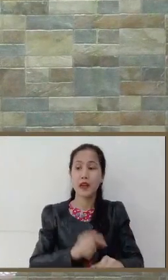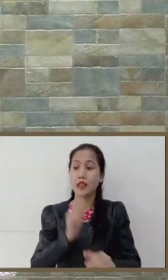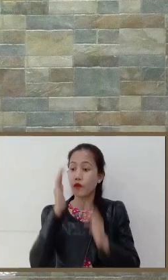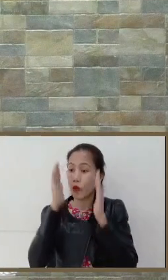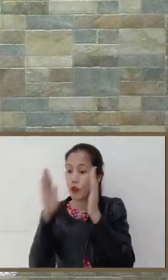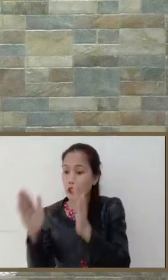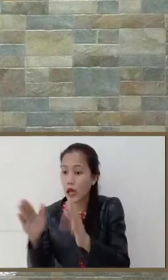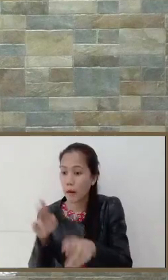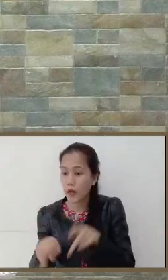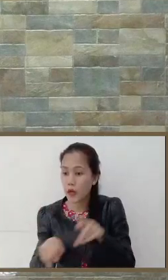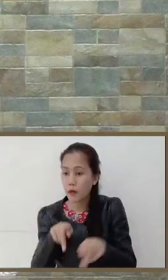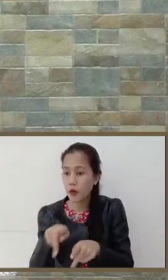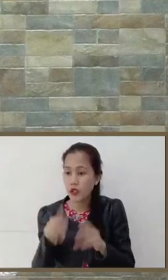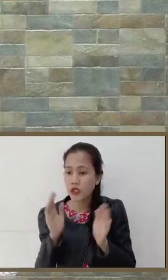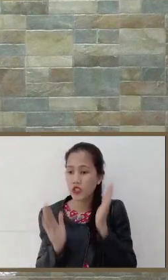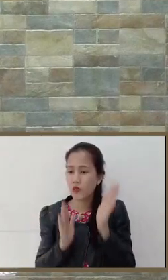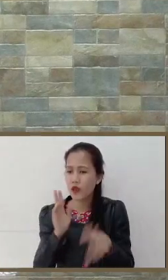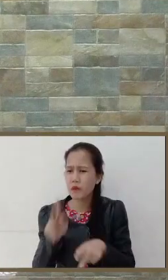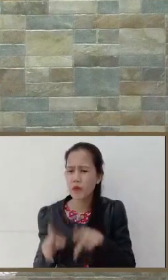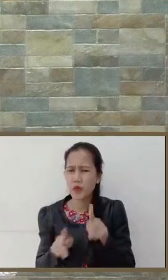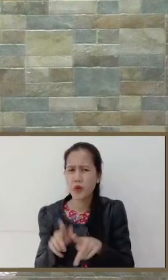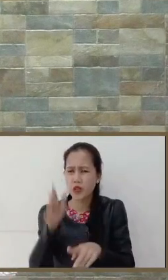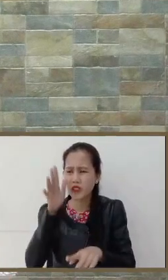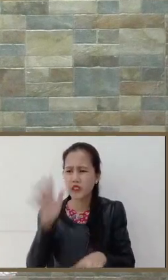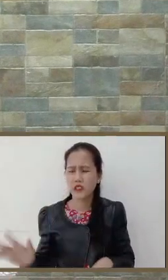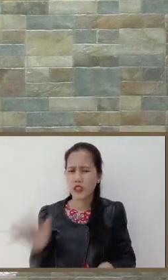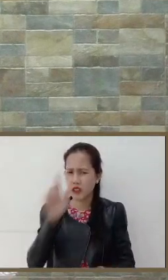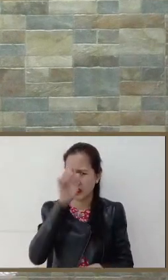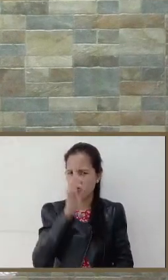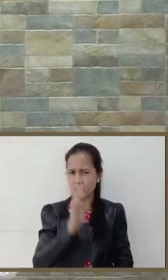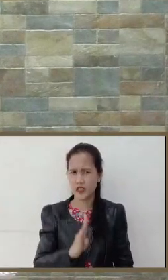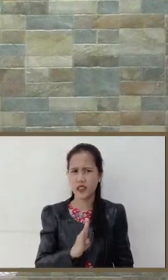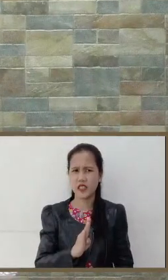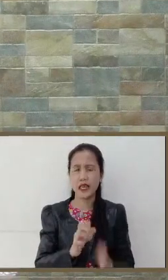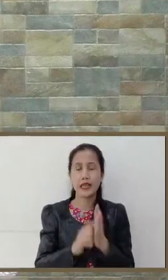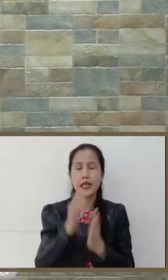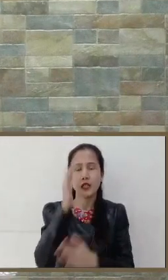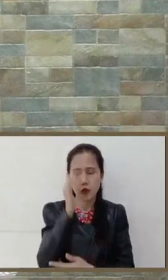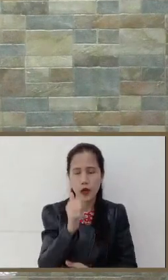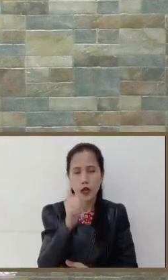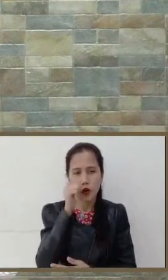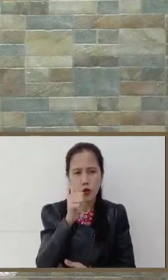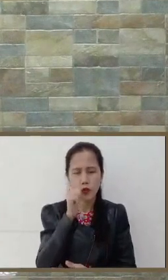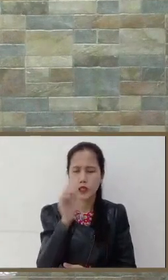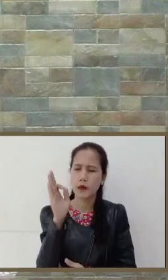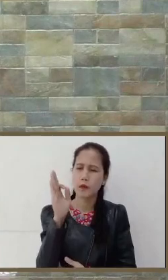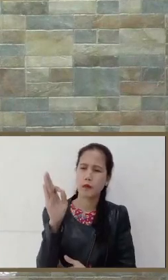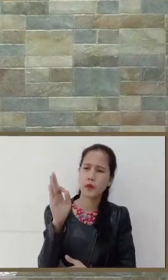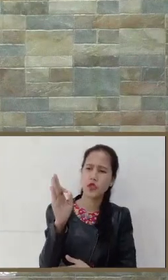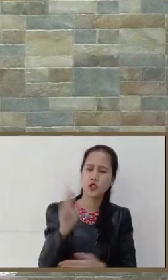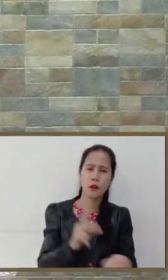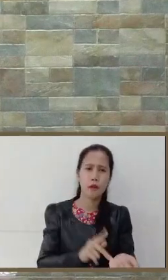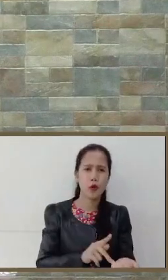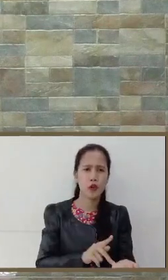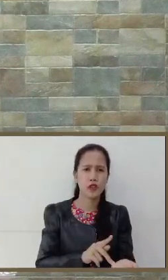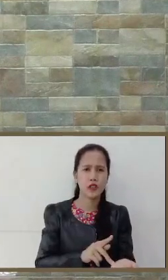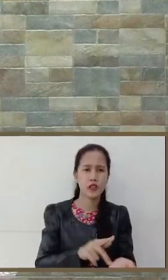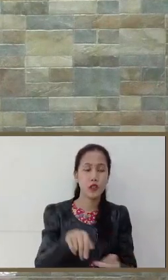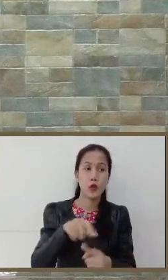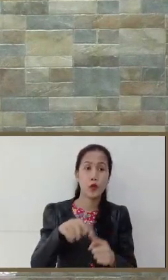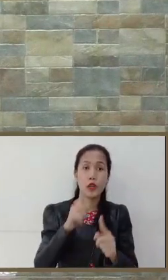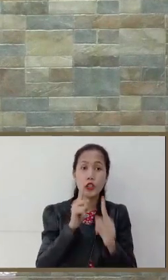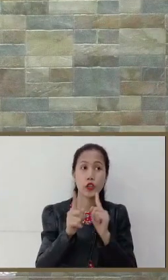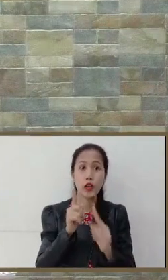nyo, bakit kaya, kung papansin nyo po si Apostol Pablo, lagi niya binibigyan ng diin. Yung siya po ay nagsalita sa mga taga-Galacia, kung ako'y magiging